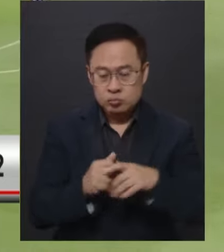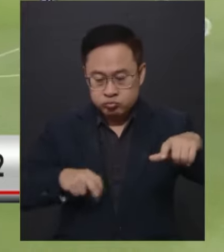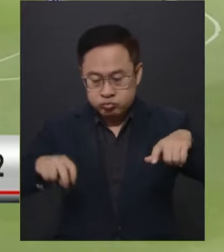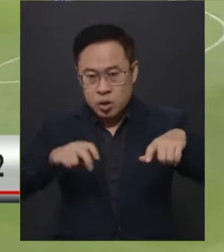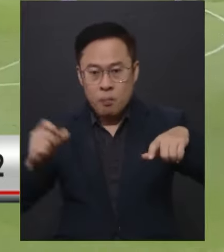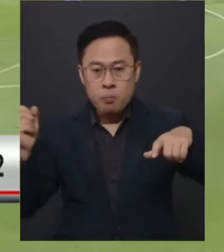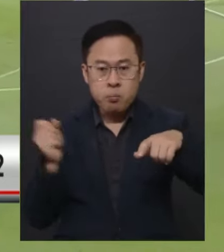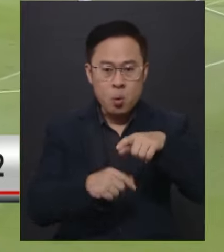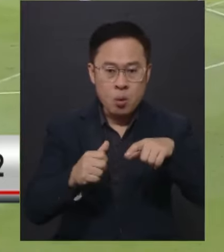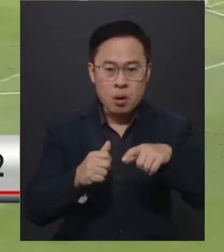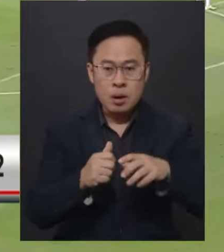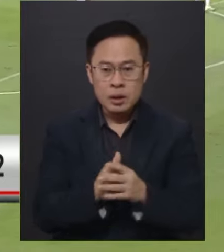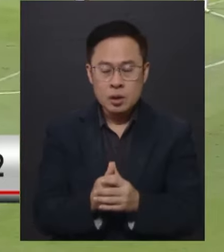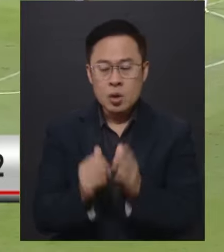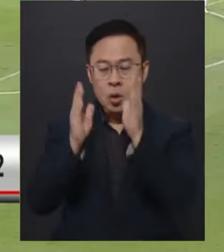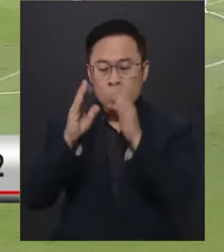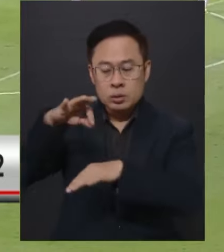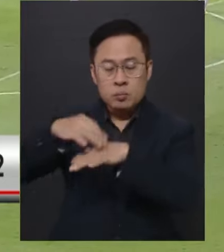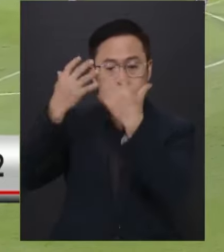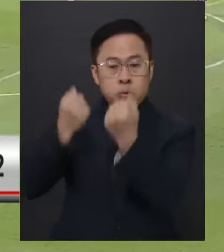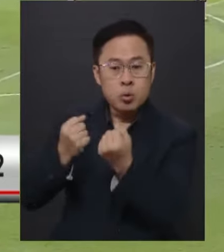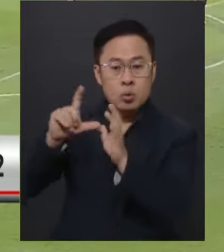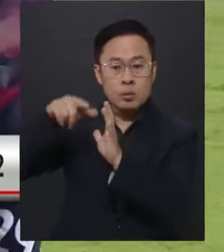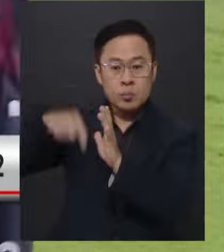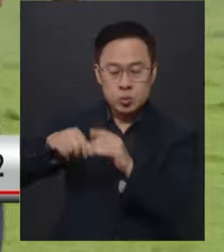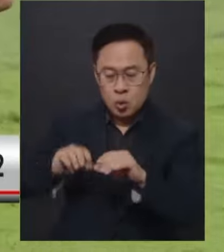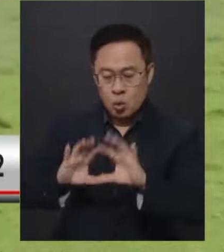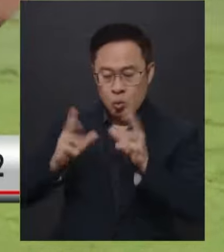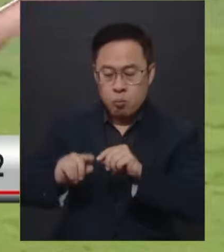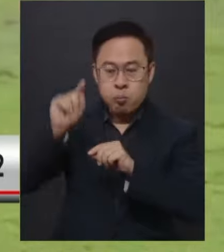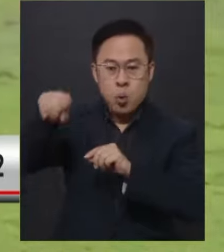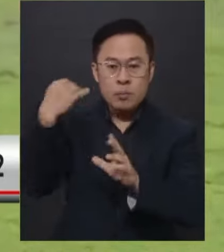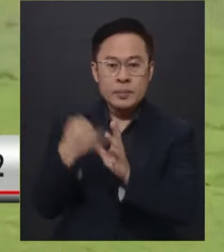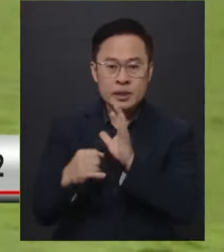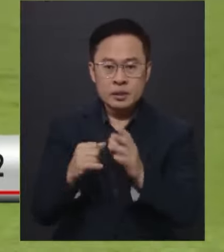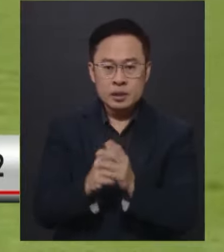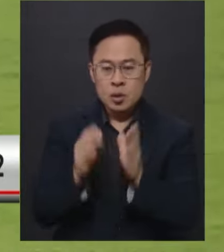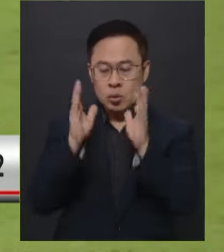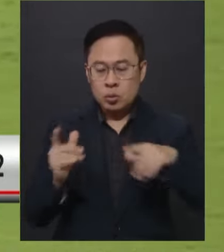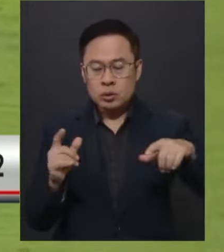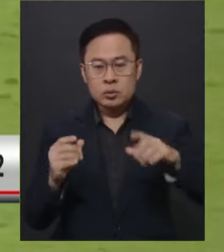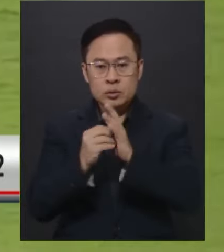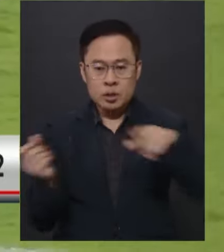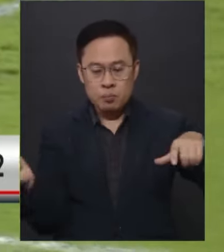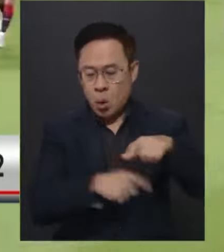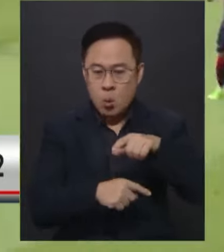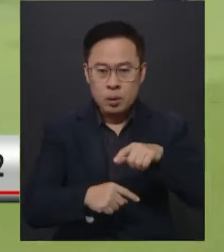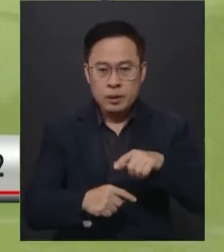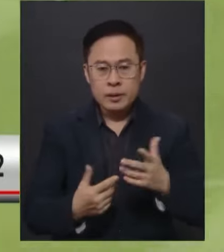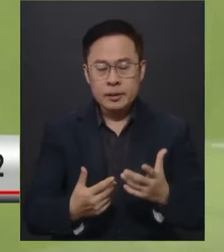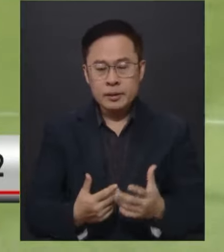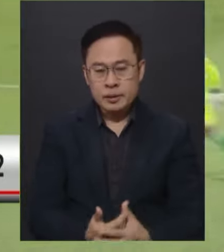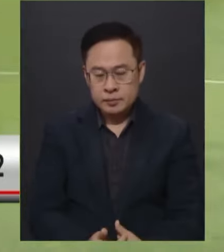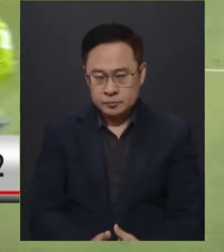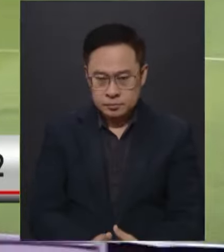มาโอ้คือเปิดไม่ดีครับแล้วกลายเป็นรุ่งรัตนภูมิจันทึกซัดจังหวะเดียวหายเลยครับแบงคอกขึ้นนำอีกครั้ง